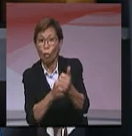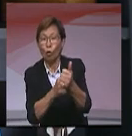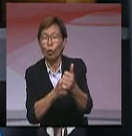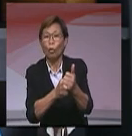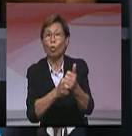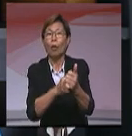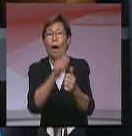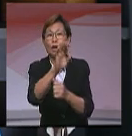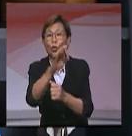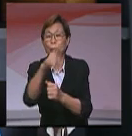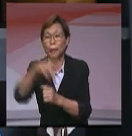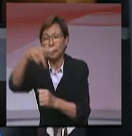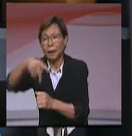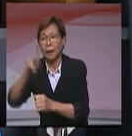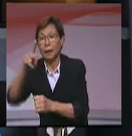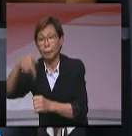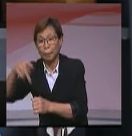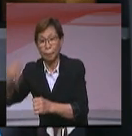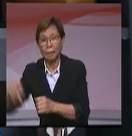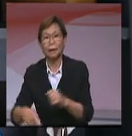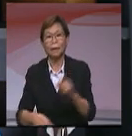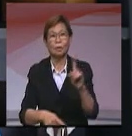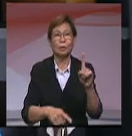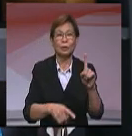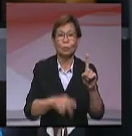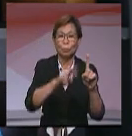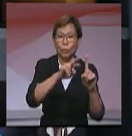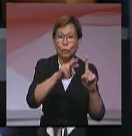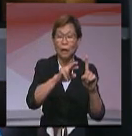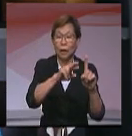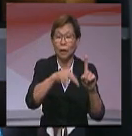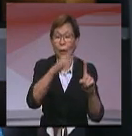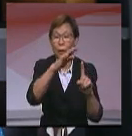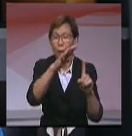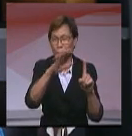Sebanyak 3,263 pasaraya,